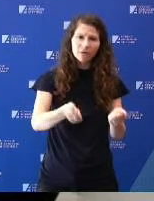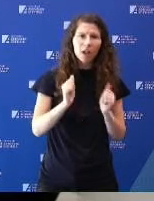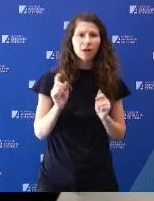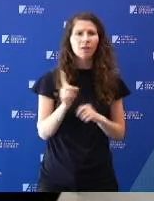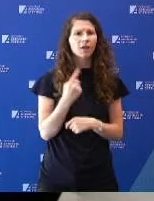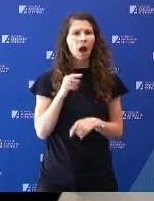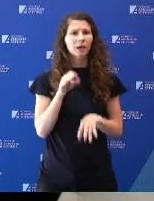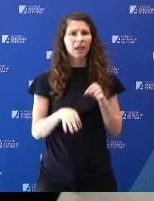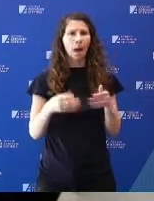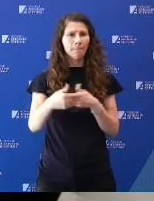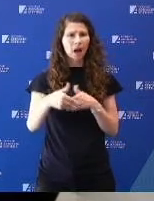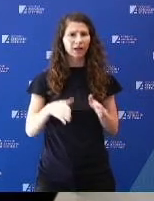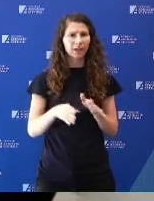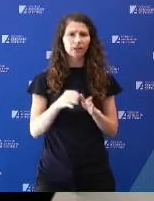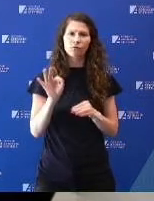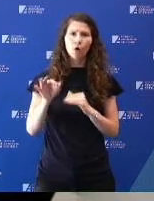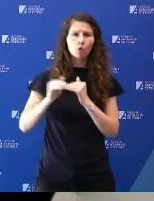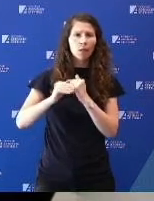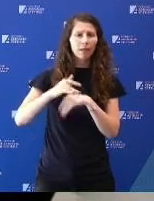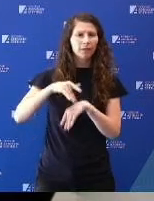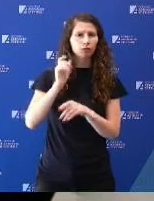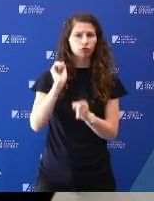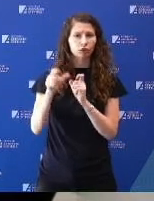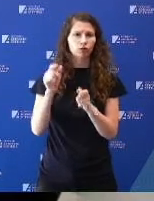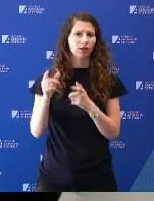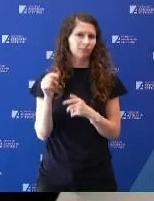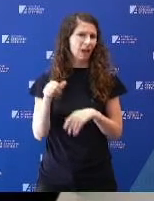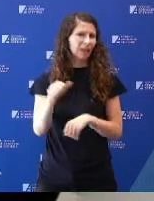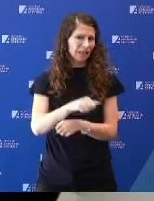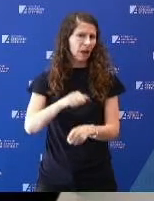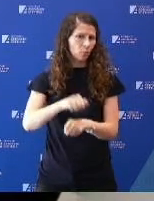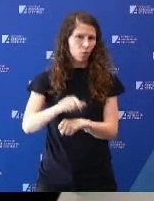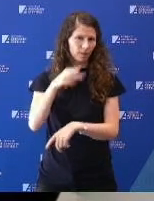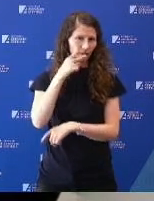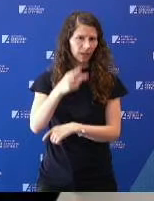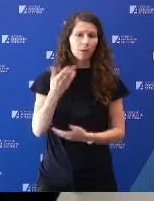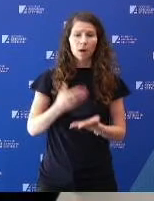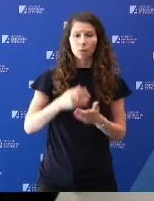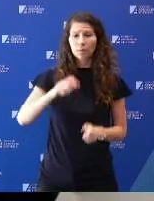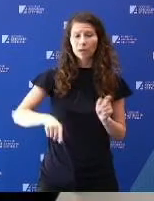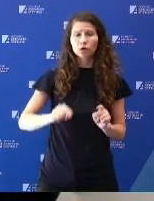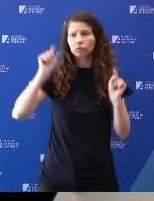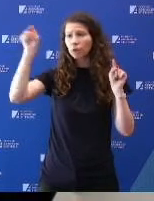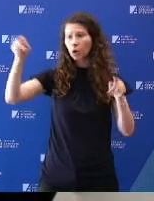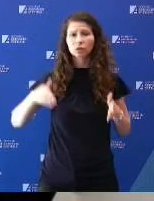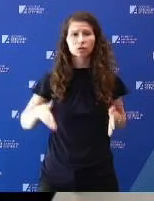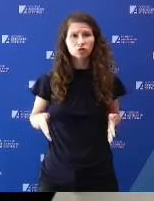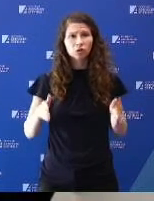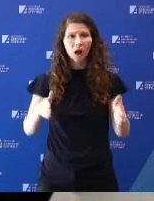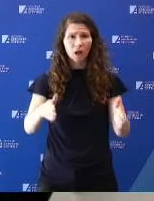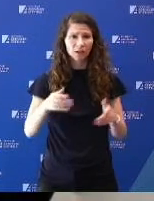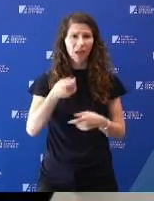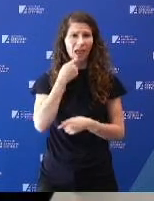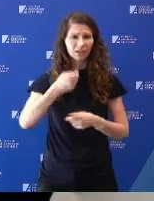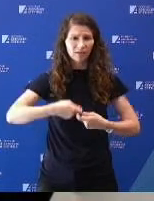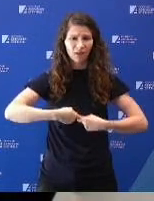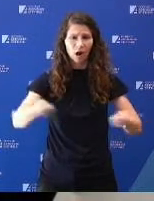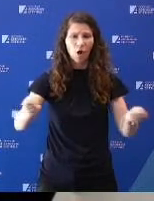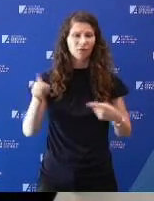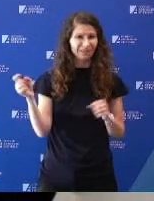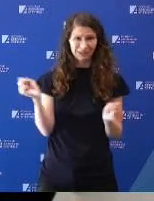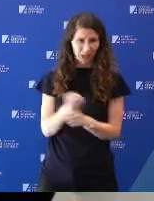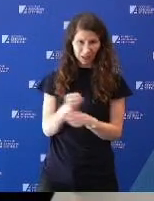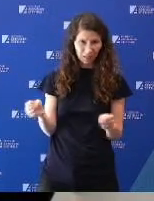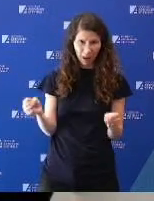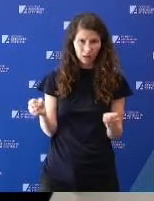an KollegInnen. In Singapur haben wir das gesehen. Menschen, die zum Beispiel auf der Straße Essen verkaufen und das nicht mehr machen konnten. Da